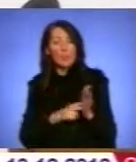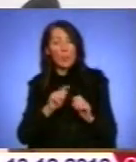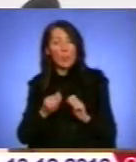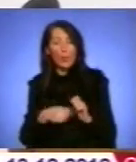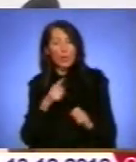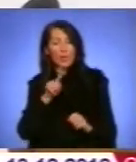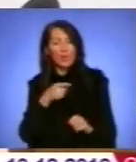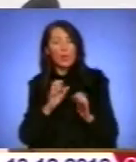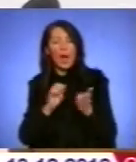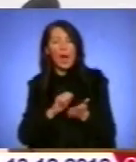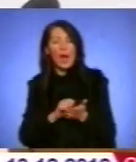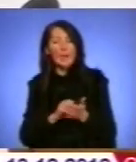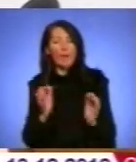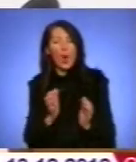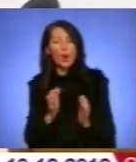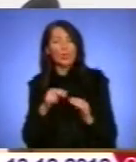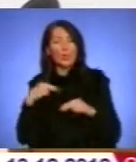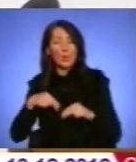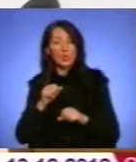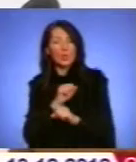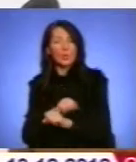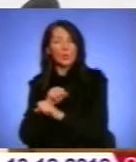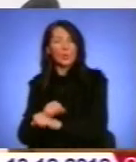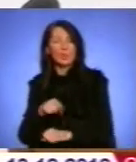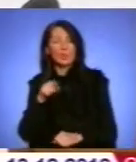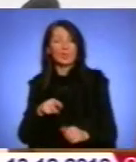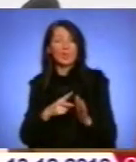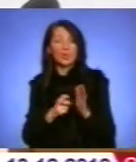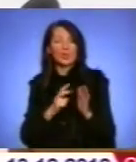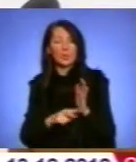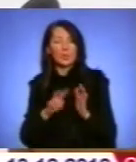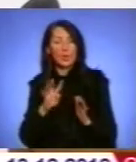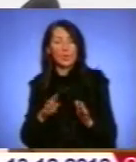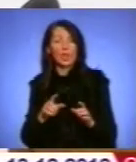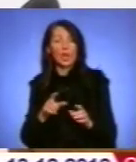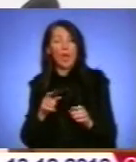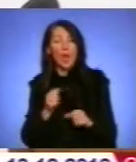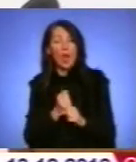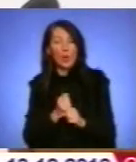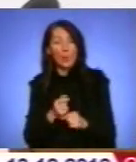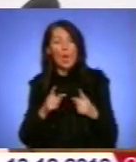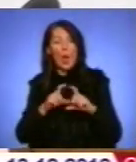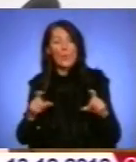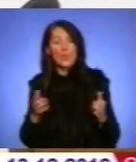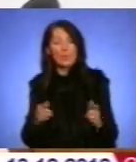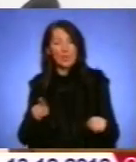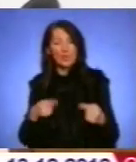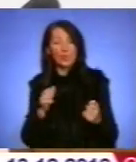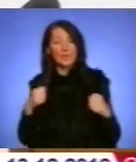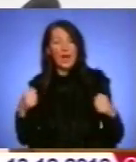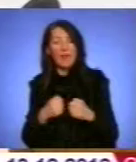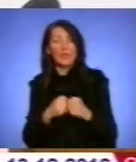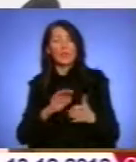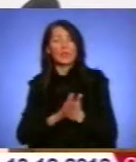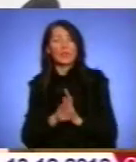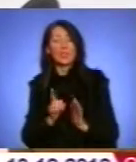праці. Призупинялося 1774 робіт об'єктів, де створювалася аварійна ситуація або була загроза життю